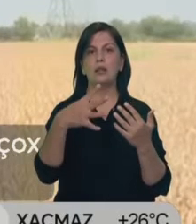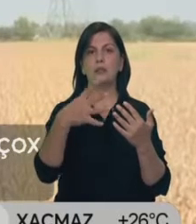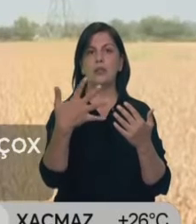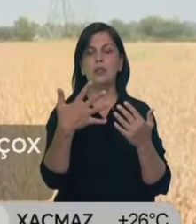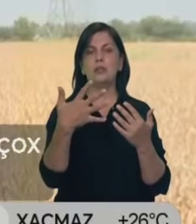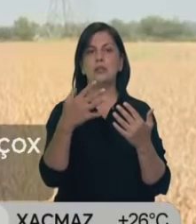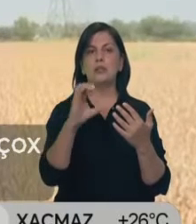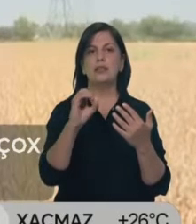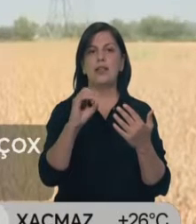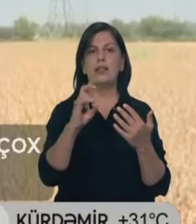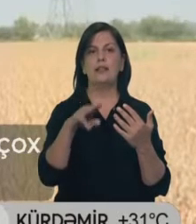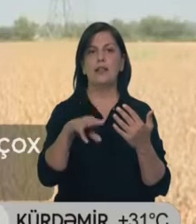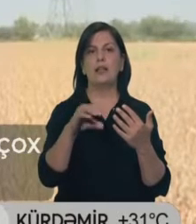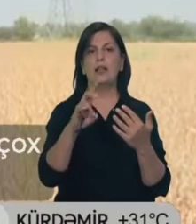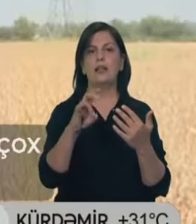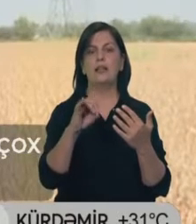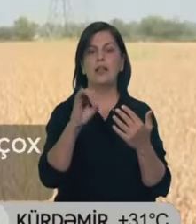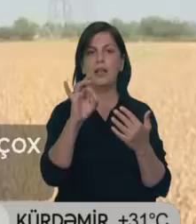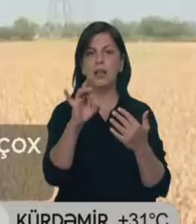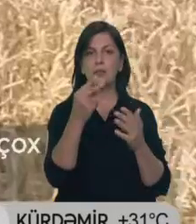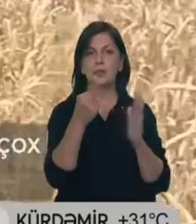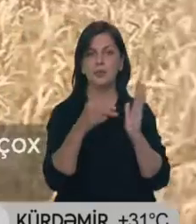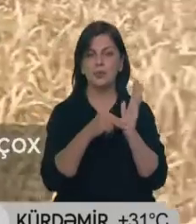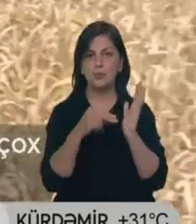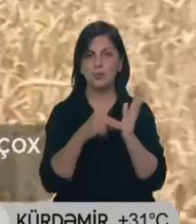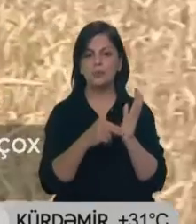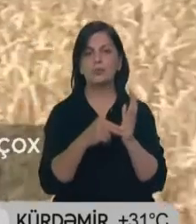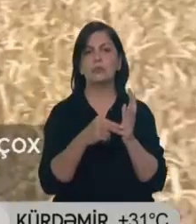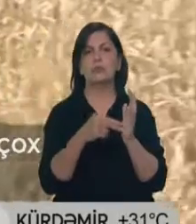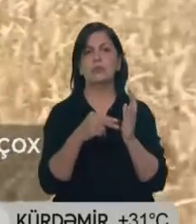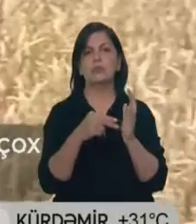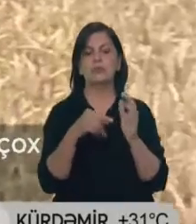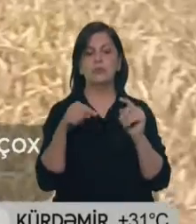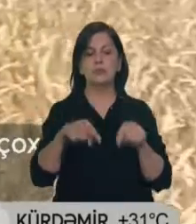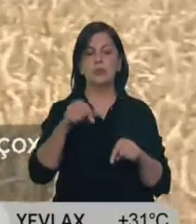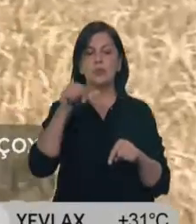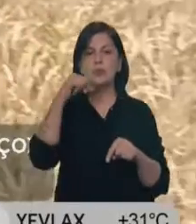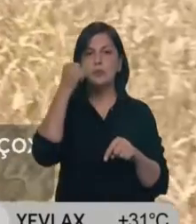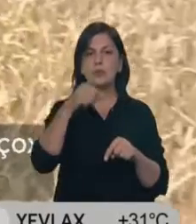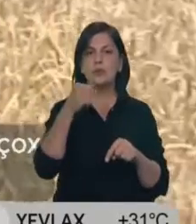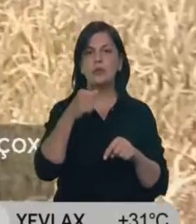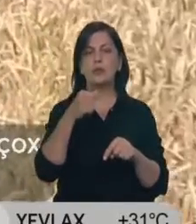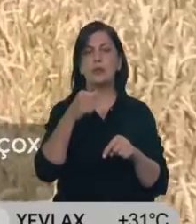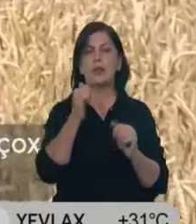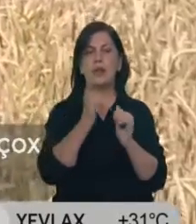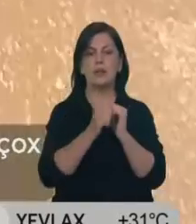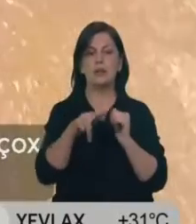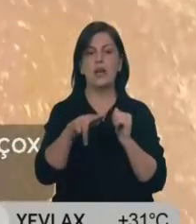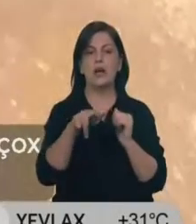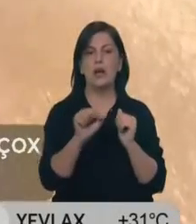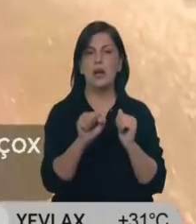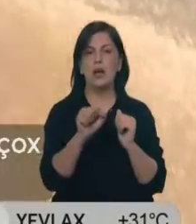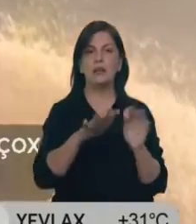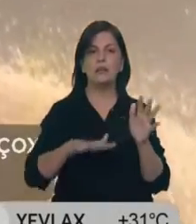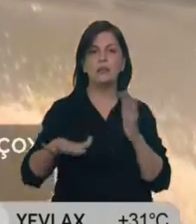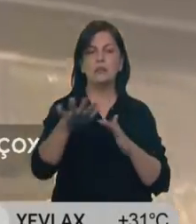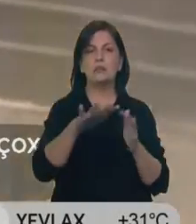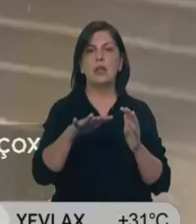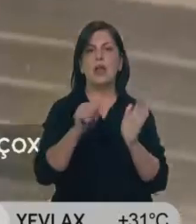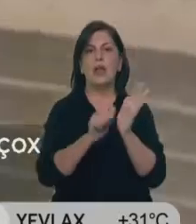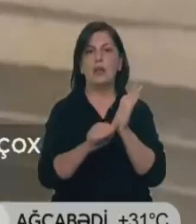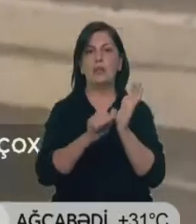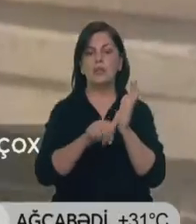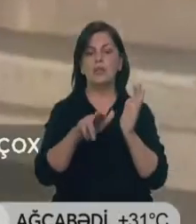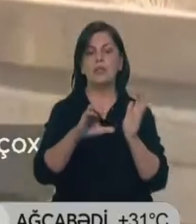yuxarı məhsul götürən fermerlərimiz var ki, bu bizi sevindirir. Bu il fərdi təsərrüfatlarda hər hektardan 60 sentnerdən artıq məhsul